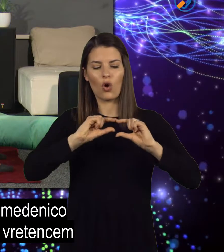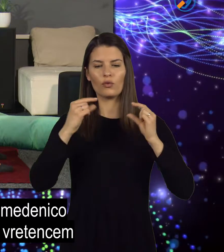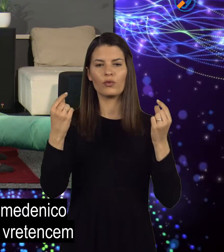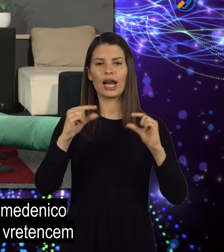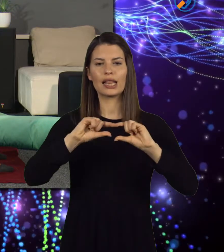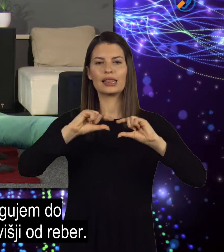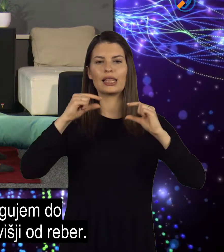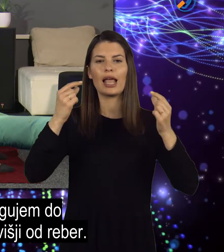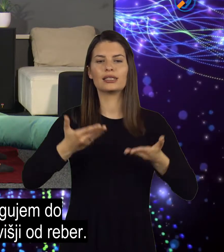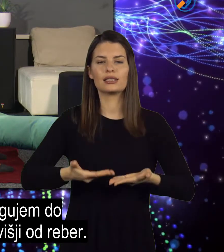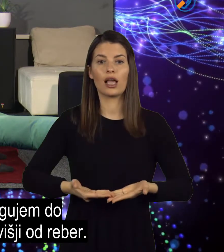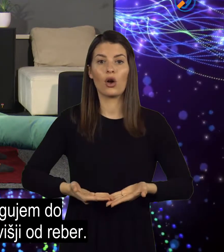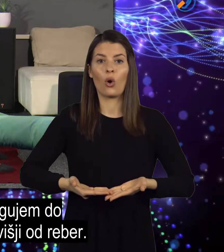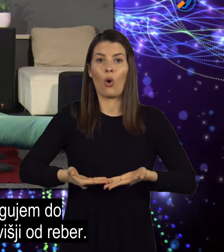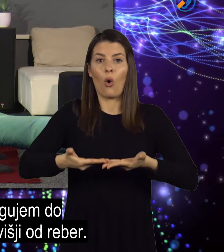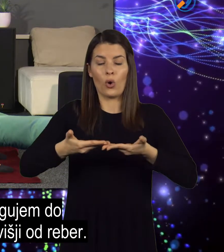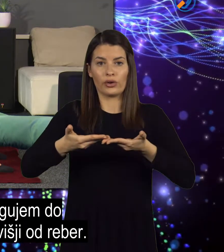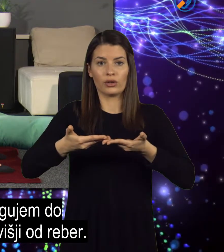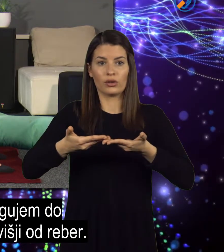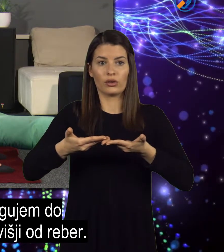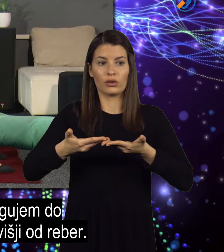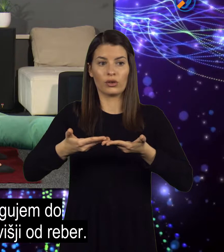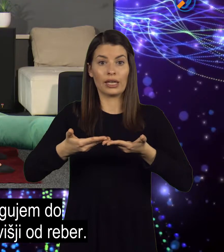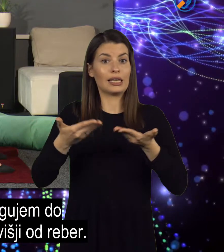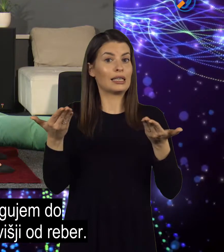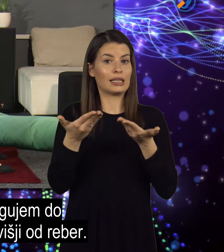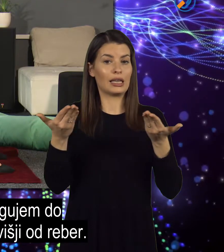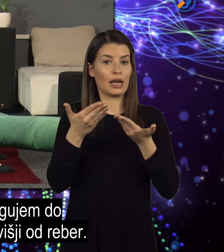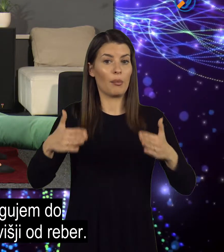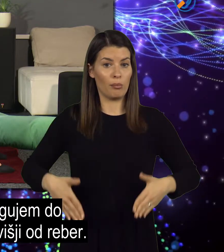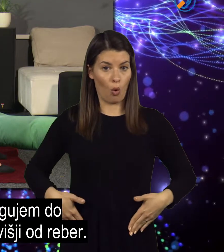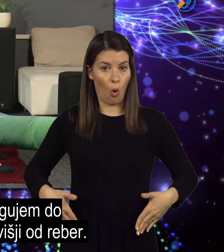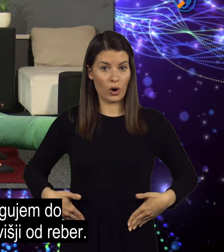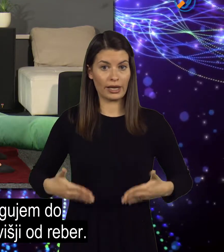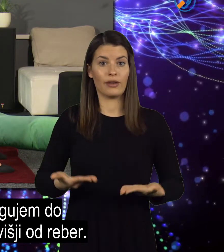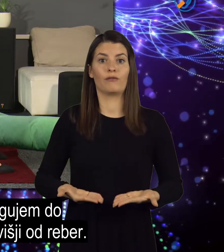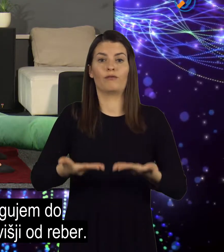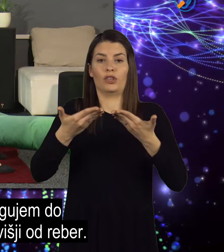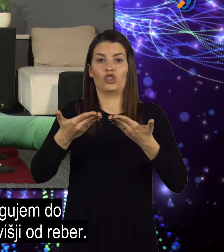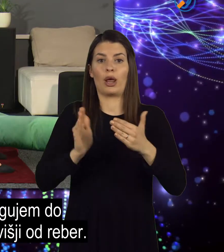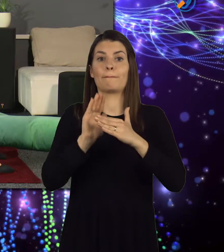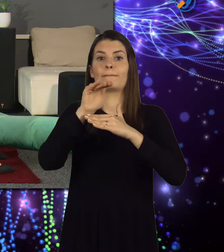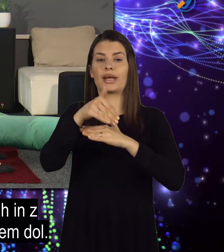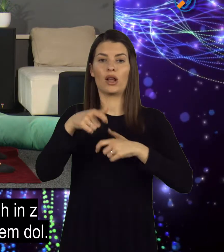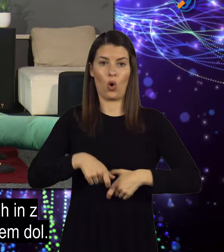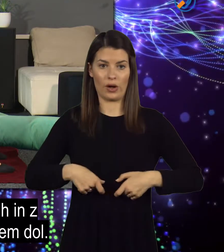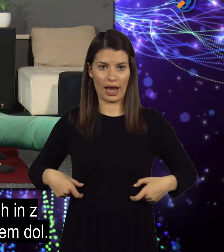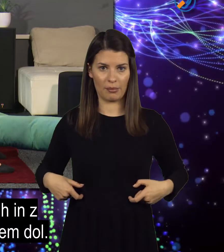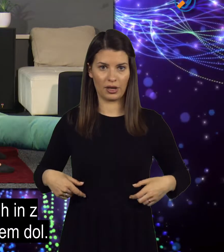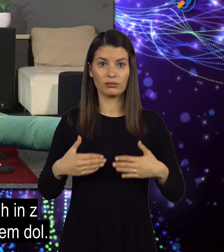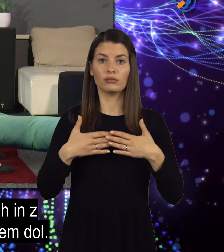za vretencem čist počasi dvigujem do točke, kjer so boki višje od reber. Naredim